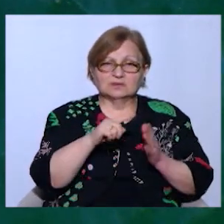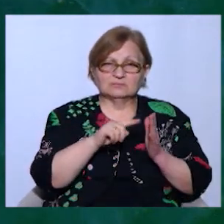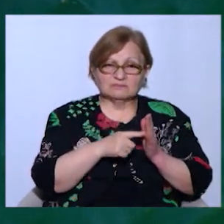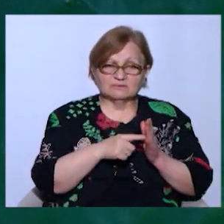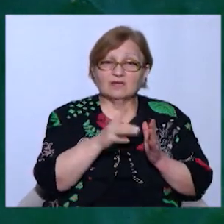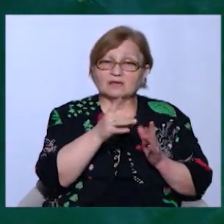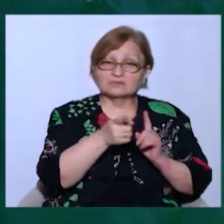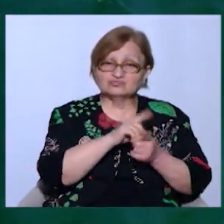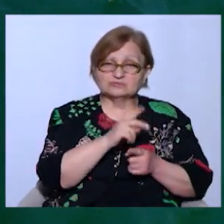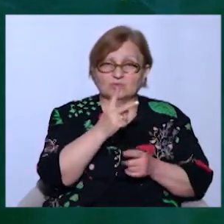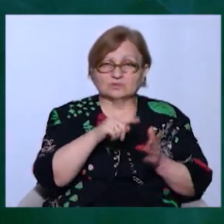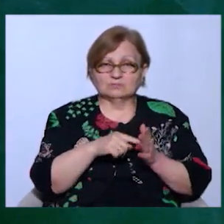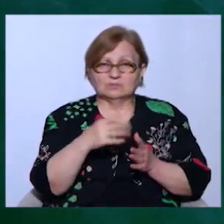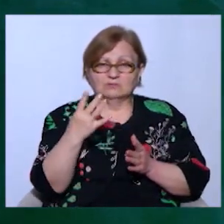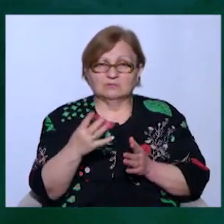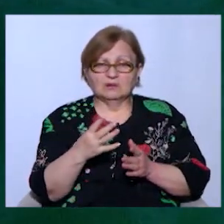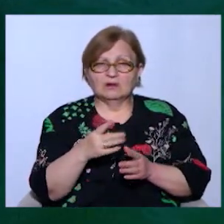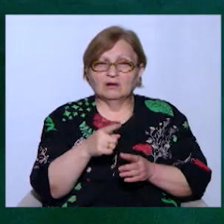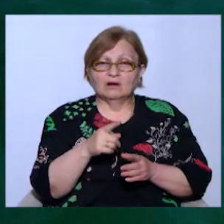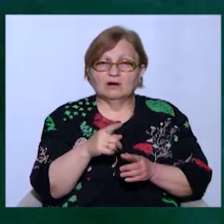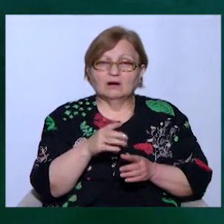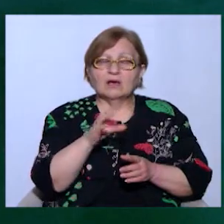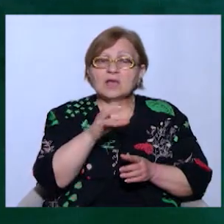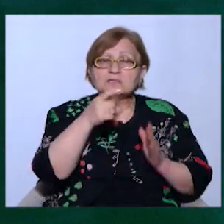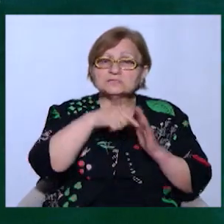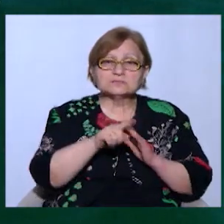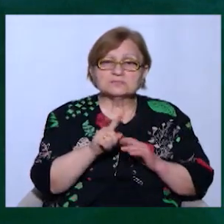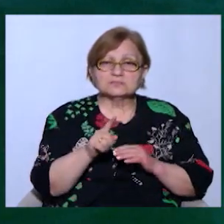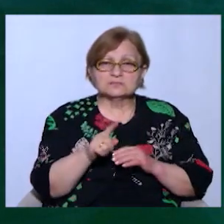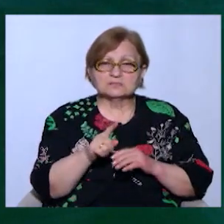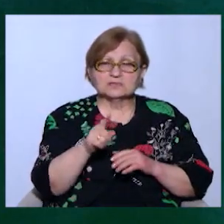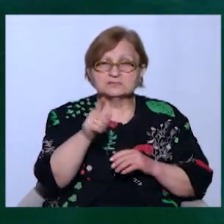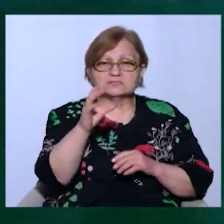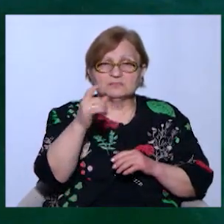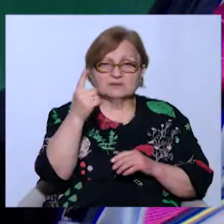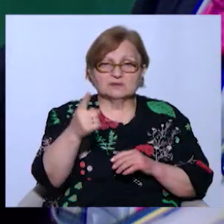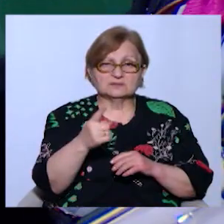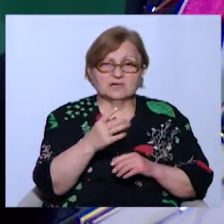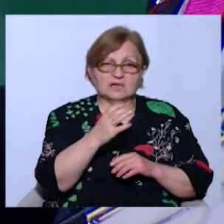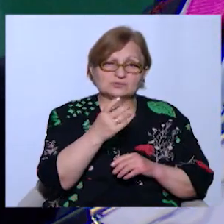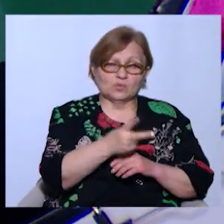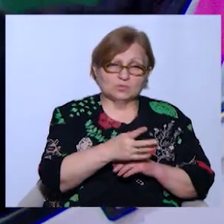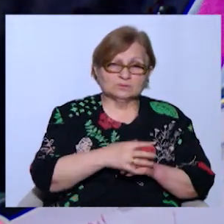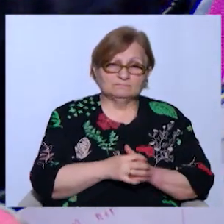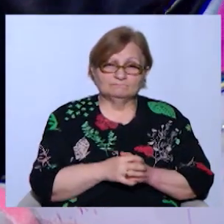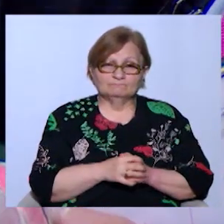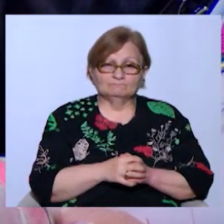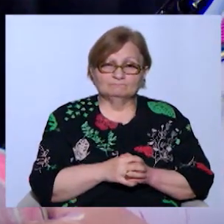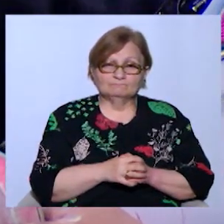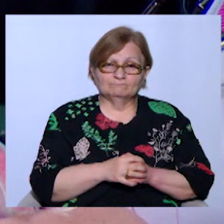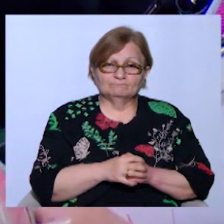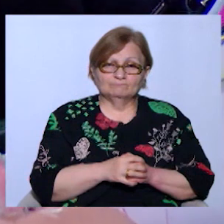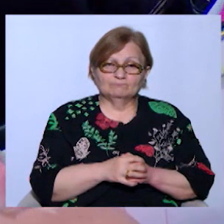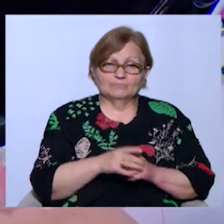ანუ ოთხი. მაშინ რა სუდრის ესი? ეს იყოს ეს ერთი, ეს იყოს ეს ორი. ესი უდრის